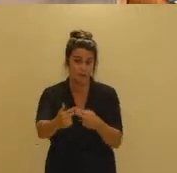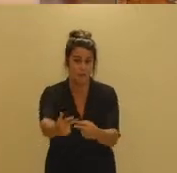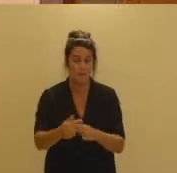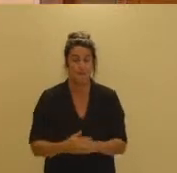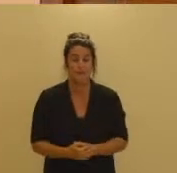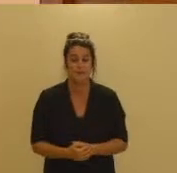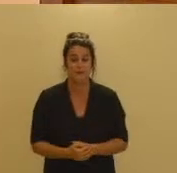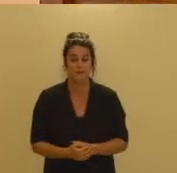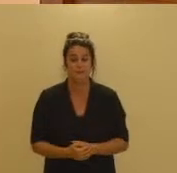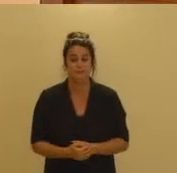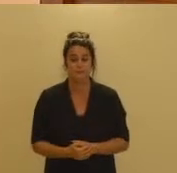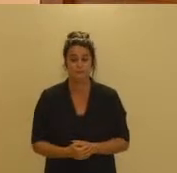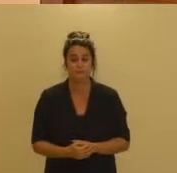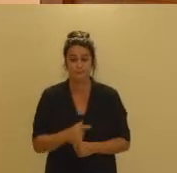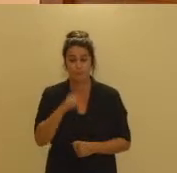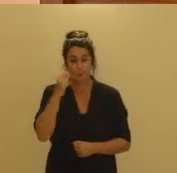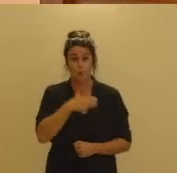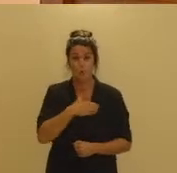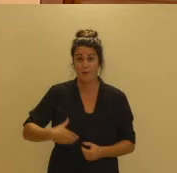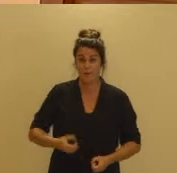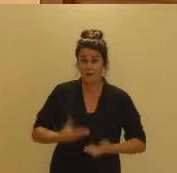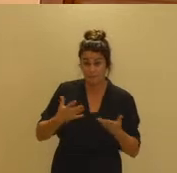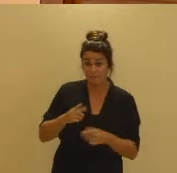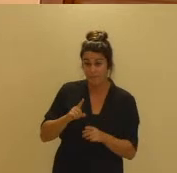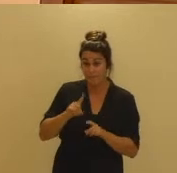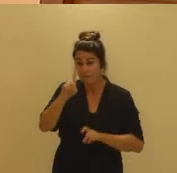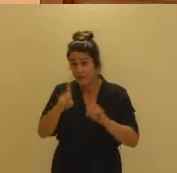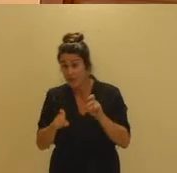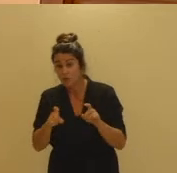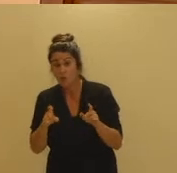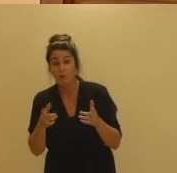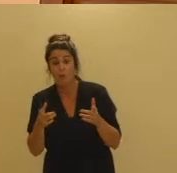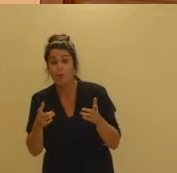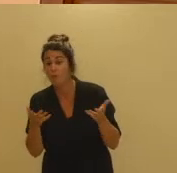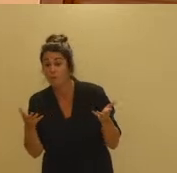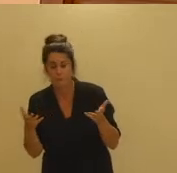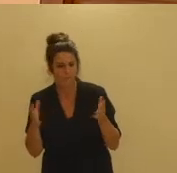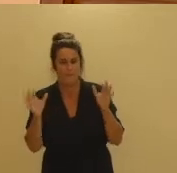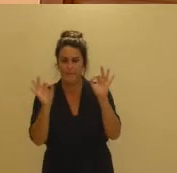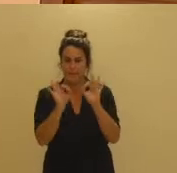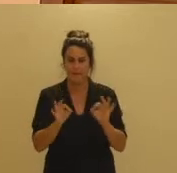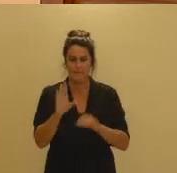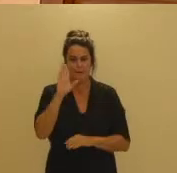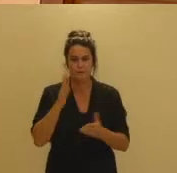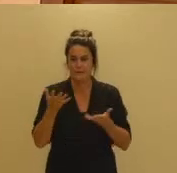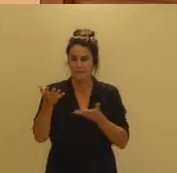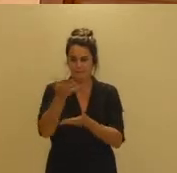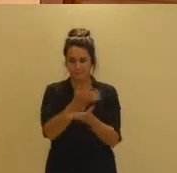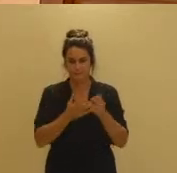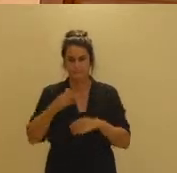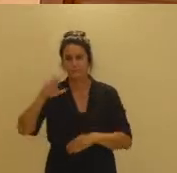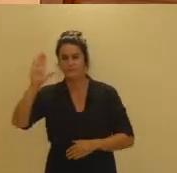D'autres questions, d'autres remarques? Je n'en vois pas. On délibère, s'il vous plaît. Qui accepte la délibération?